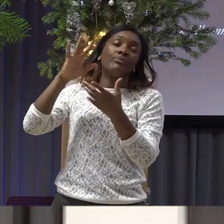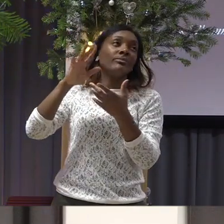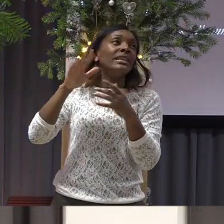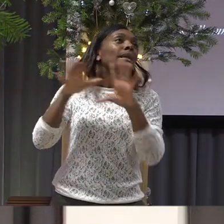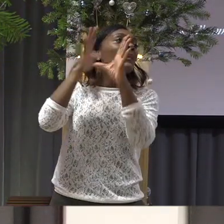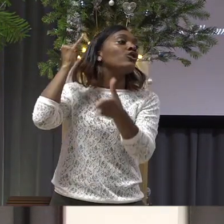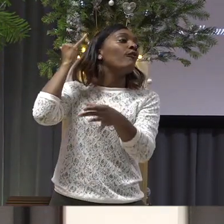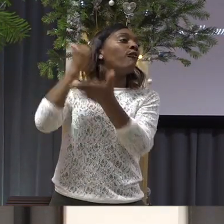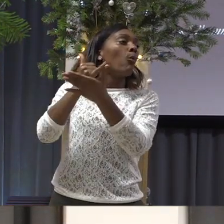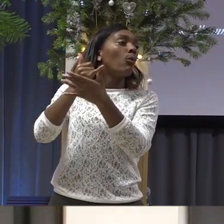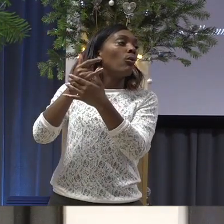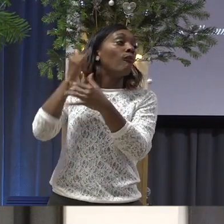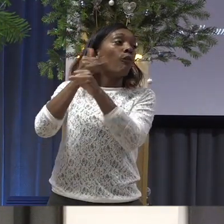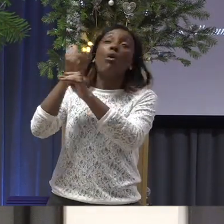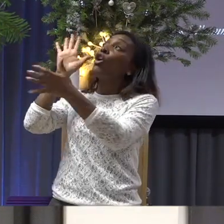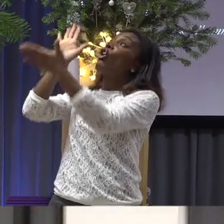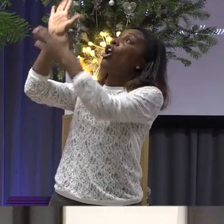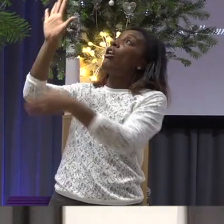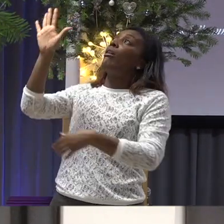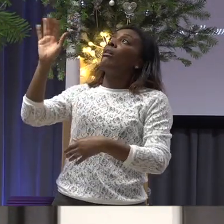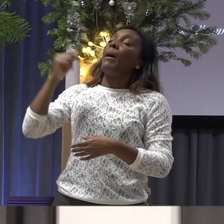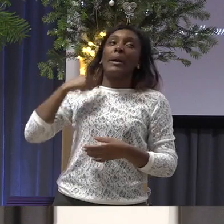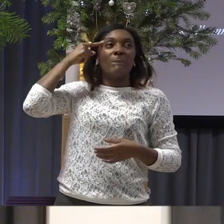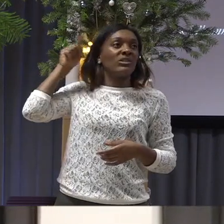Ah Dieu, tu vois, Seigneur. Non.